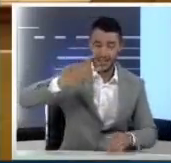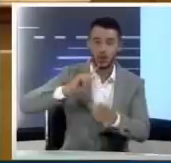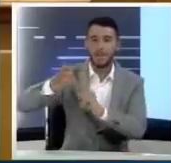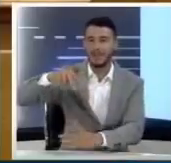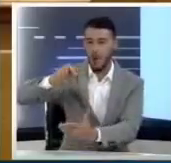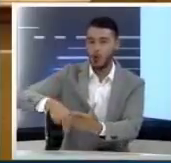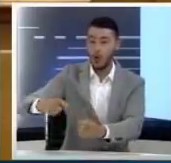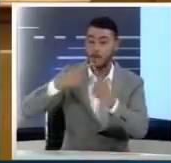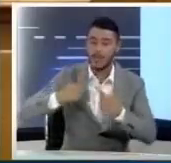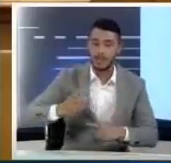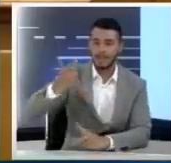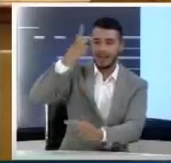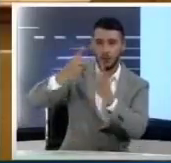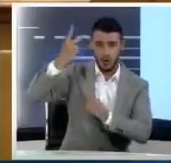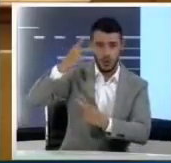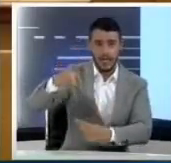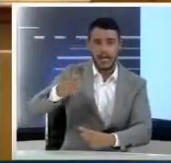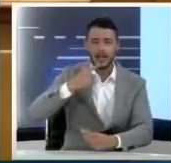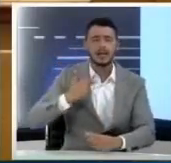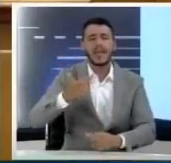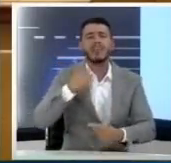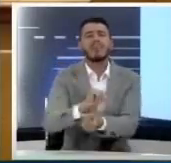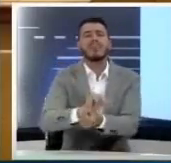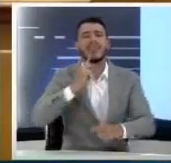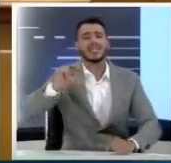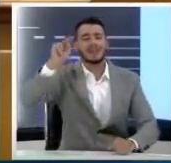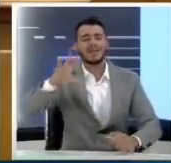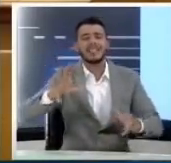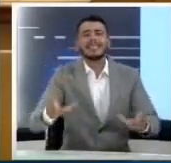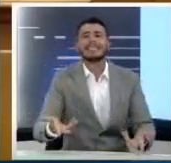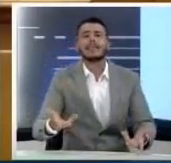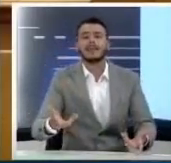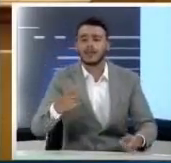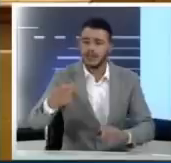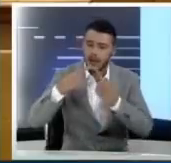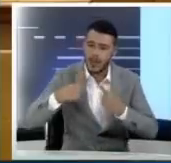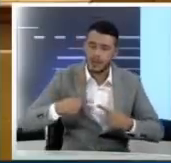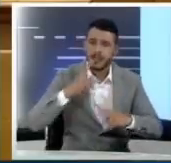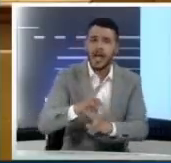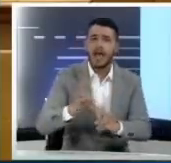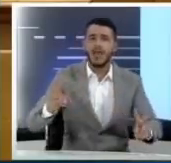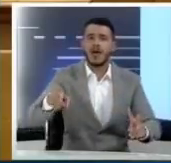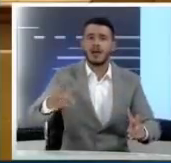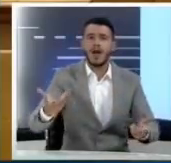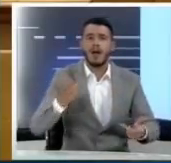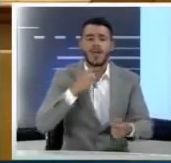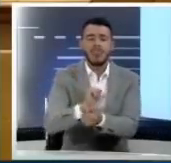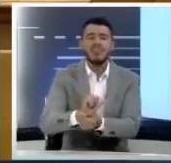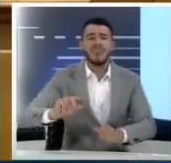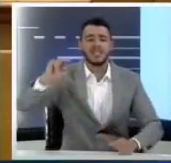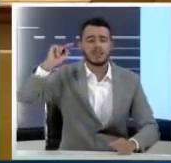Το διαβάσετε ποιες είναι οι δεσμεύσεις. Πρώτον, να μας πείτε ποιες από αυτές τις δεσμεύσεις δεν ήταν στο